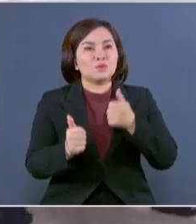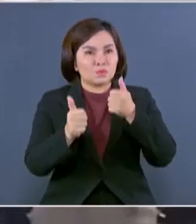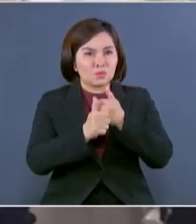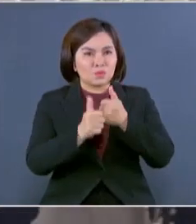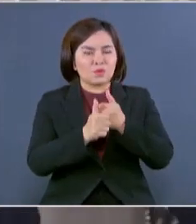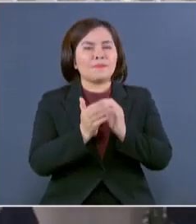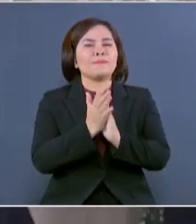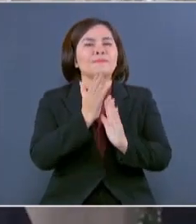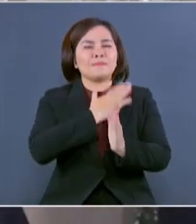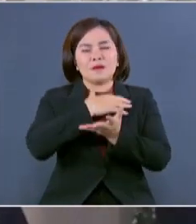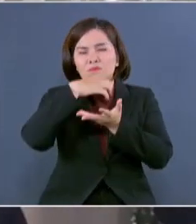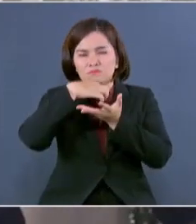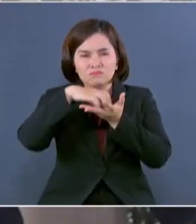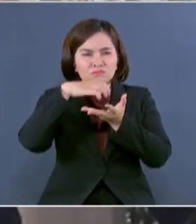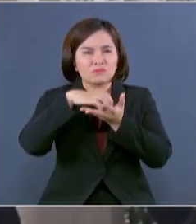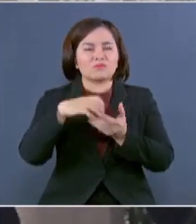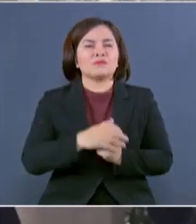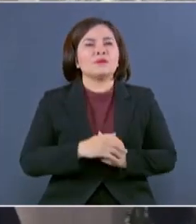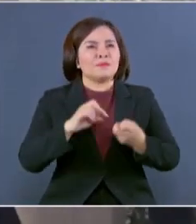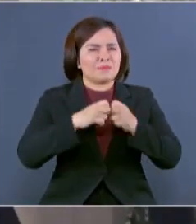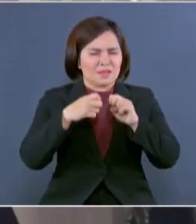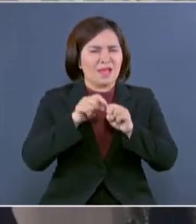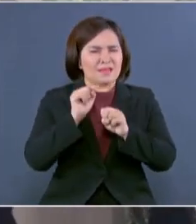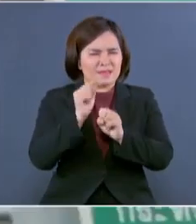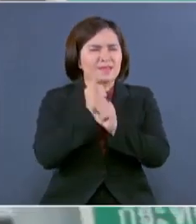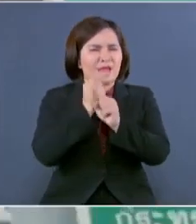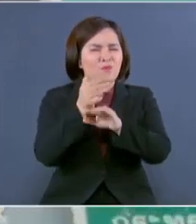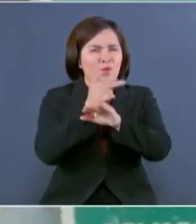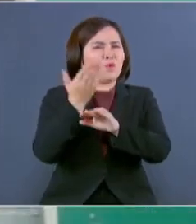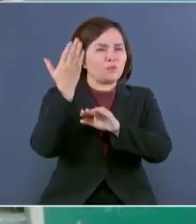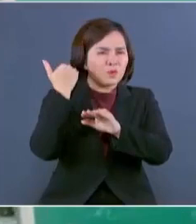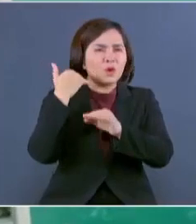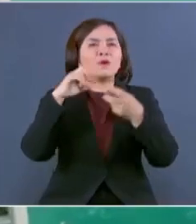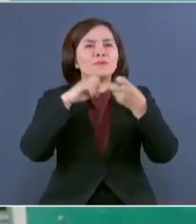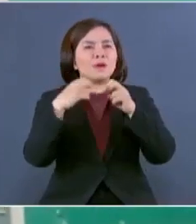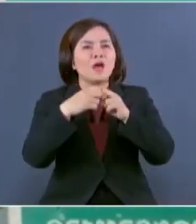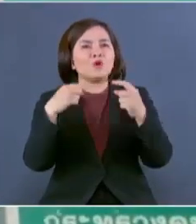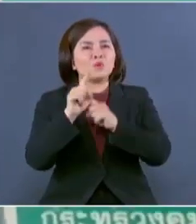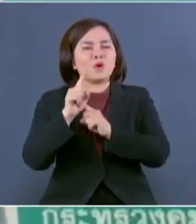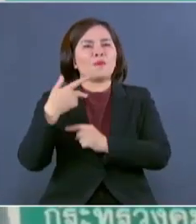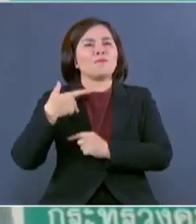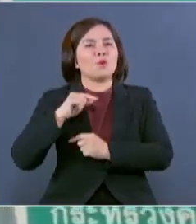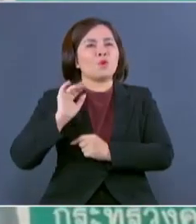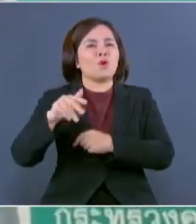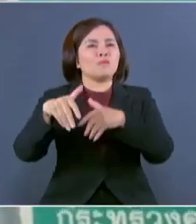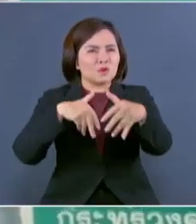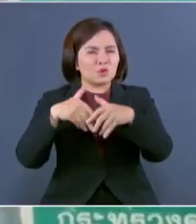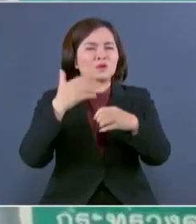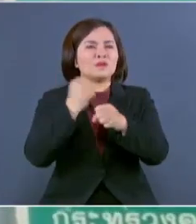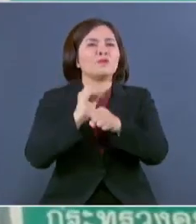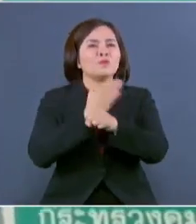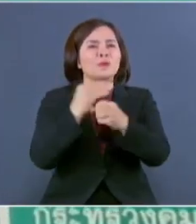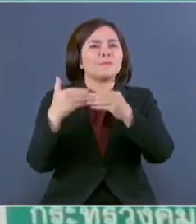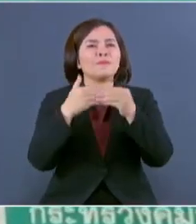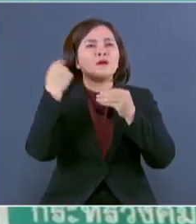ำภาษีเจริญให้ข้อมูลอย่างนี้ครับบอกว่าเหตุการณ์เกิดขึ้นมาหลายวันแล้วอันนี้เป็นเรื่องของผลประโยชน์ของฝั่งคู่กรณีที่เขาทำธุรกิจน